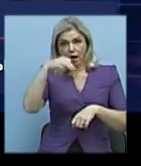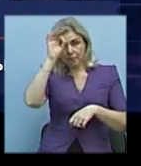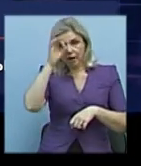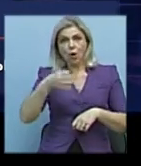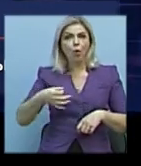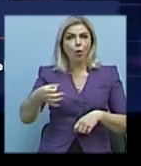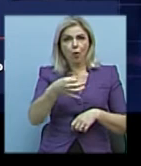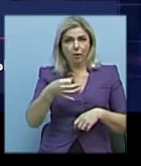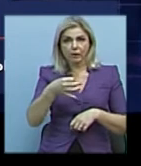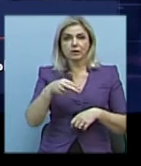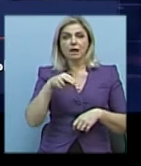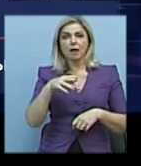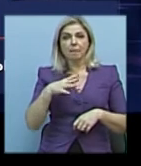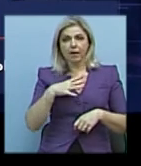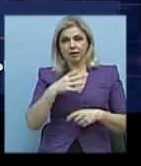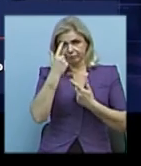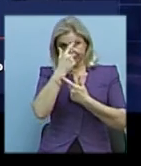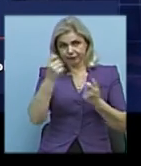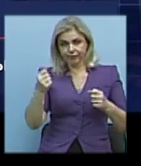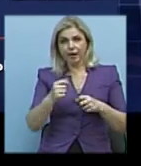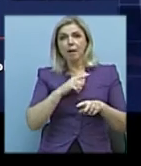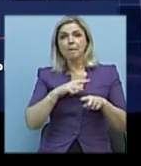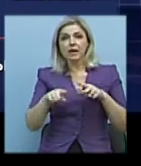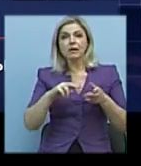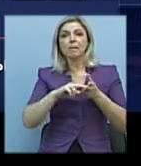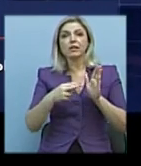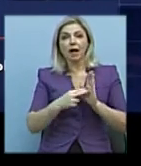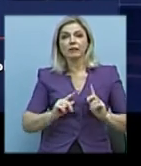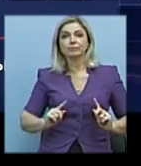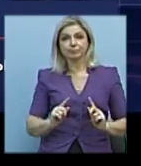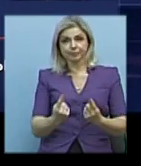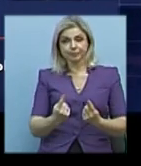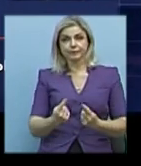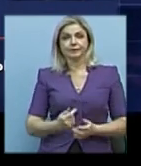області було встановлено оперативний план перехоплення, перехват.